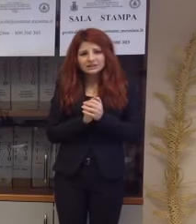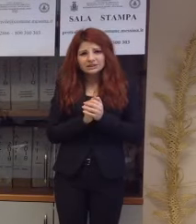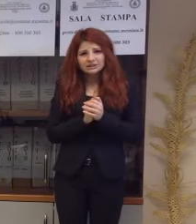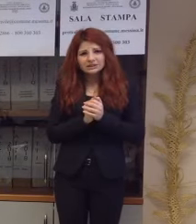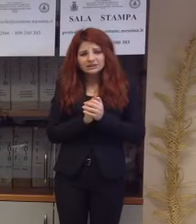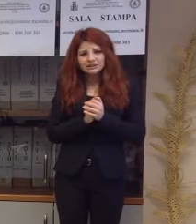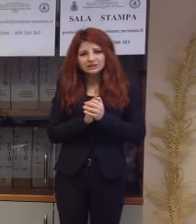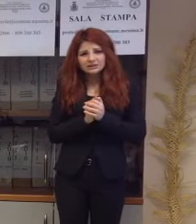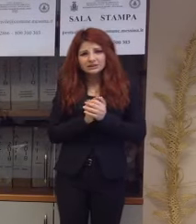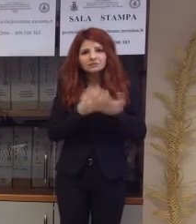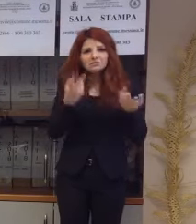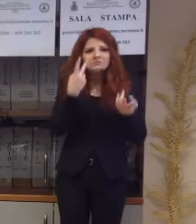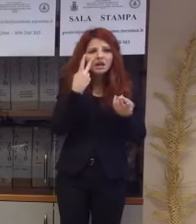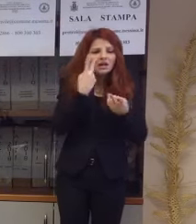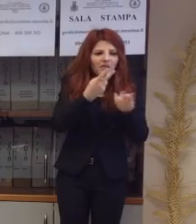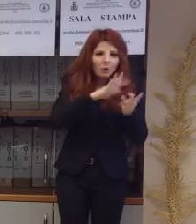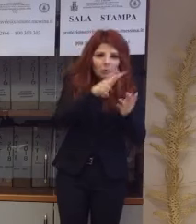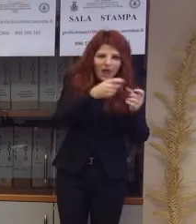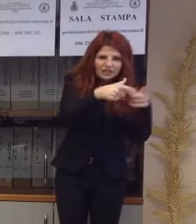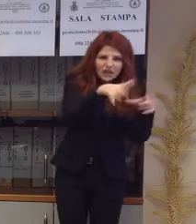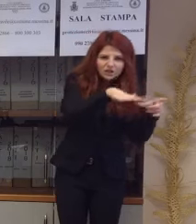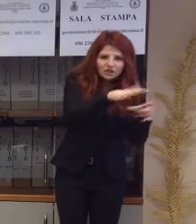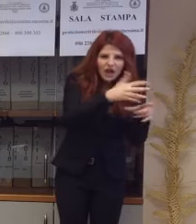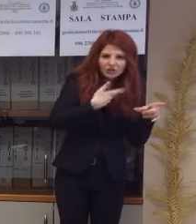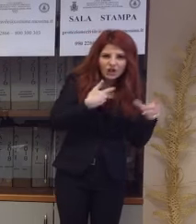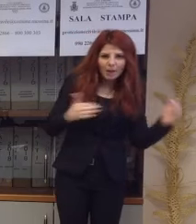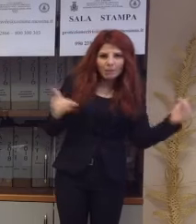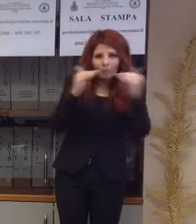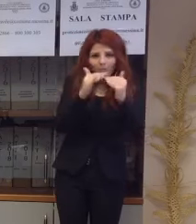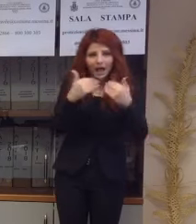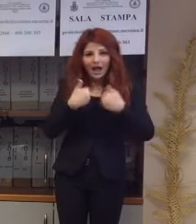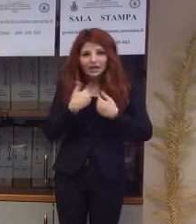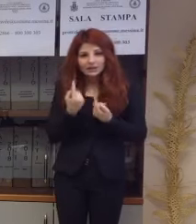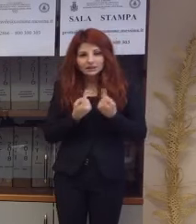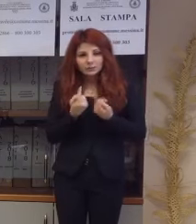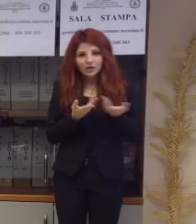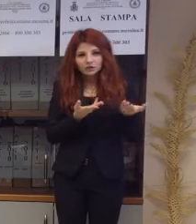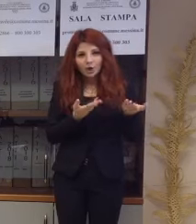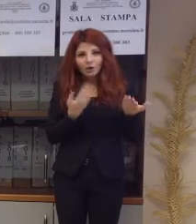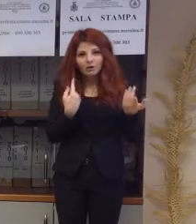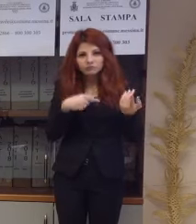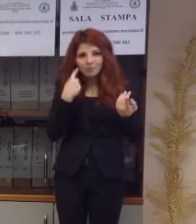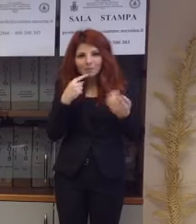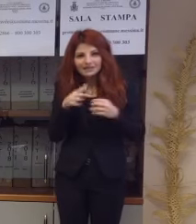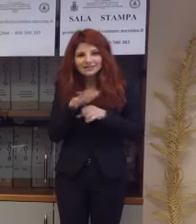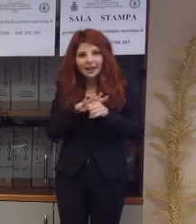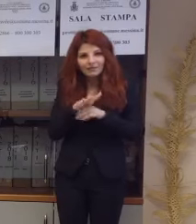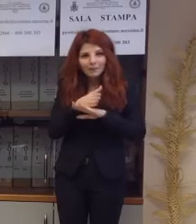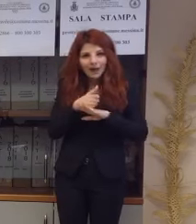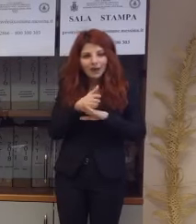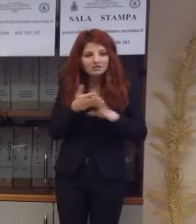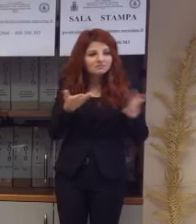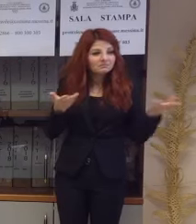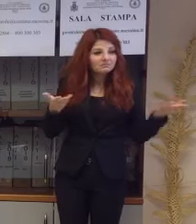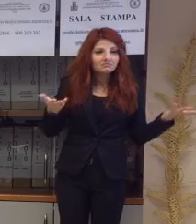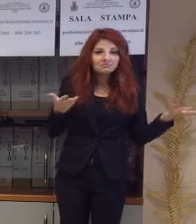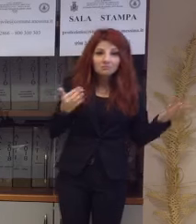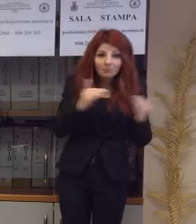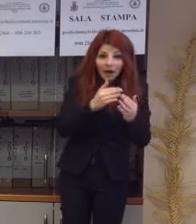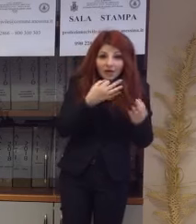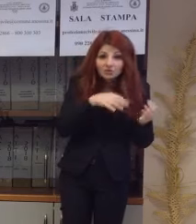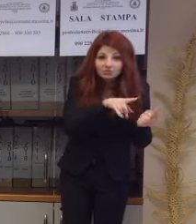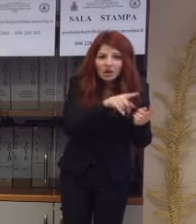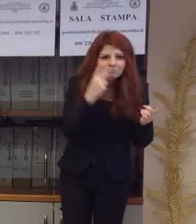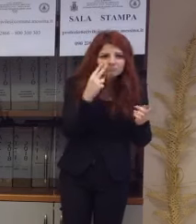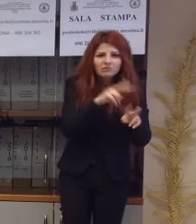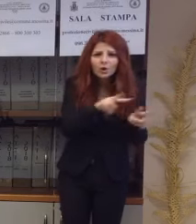che qualcuno ti suggeriva, Alessandra, qualche cretino, che dovevamo copiare le delibere di Catania. Ecco, andate a